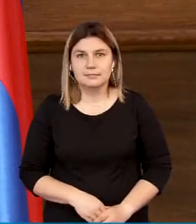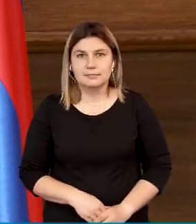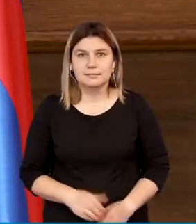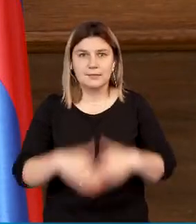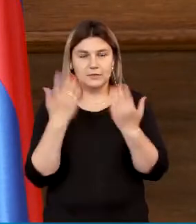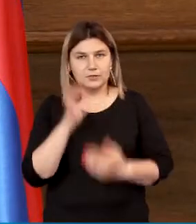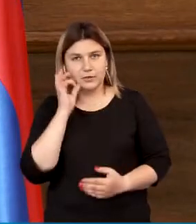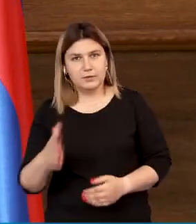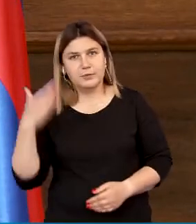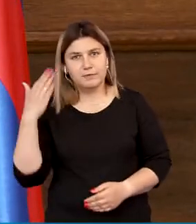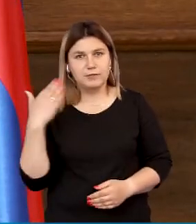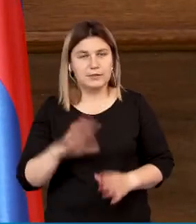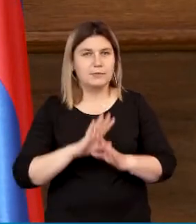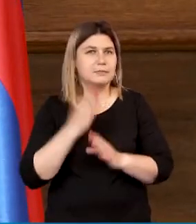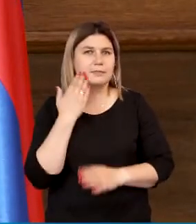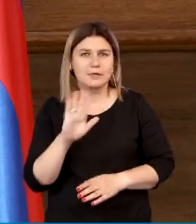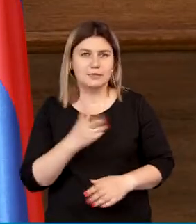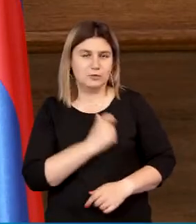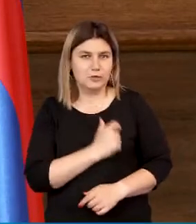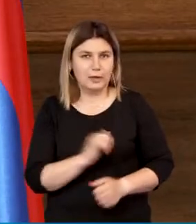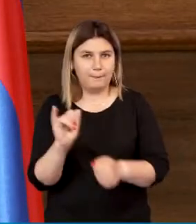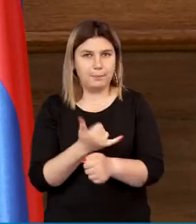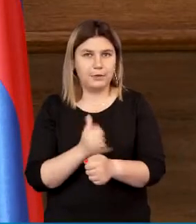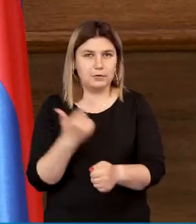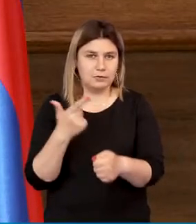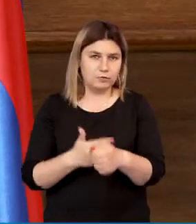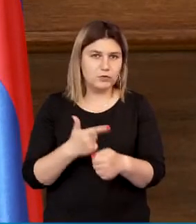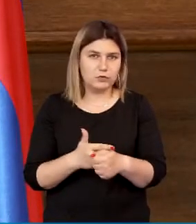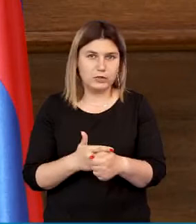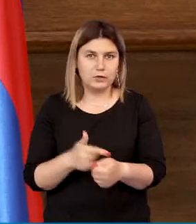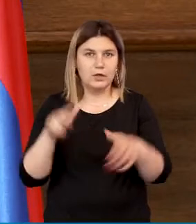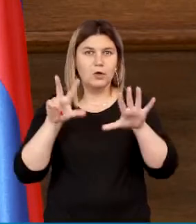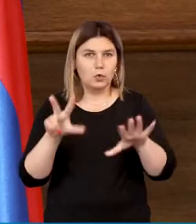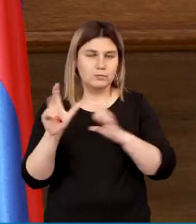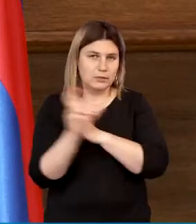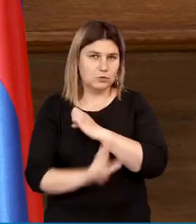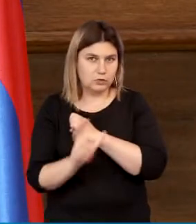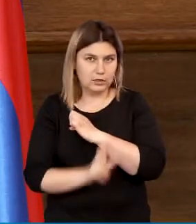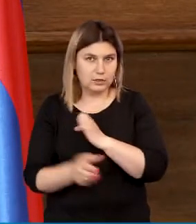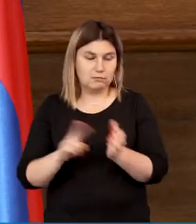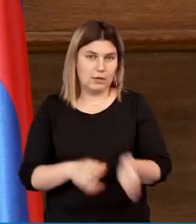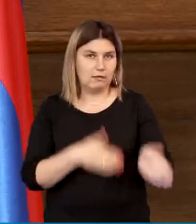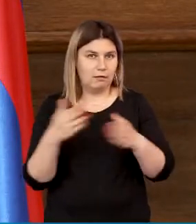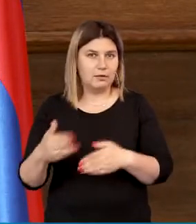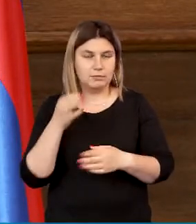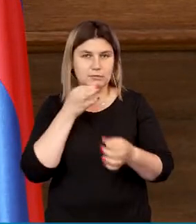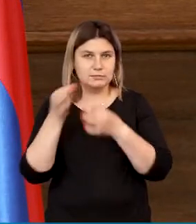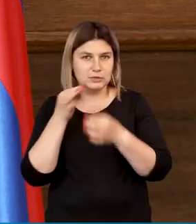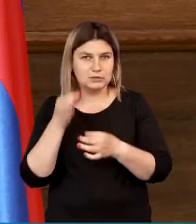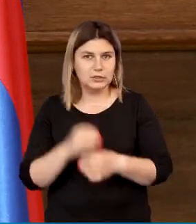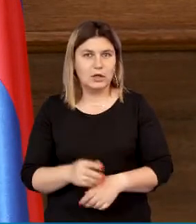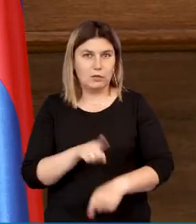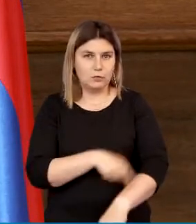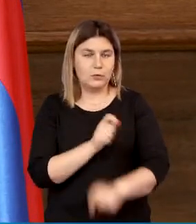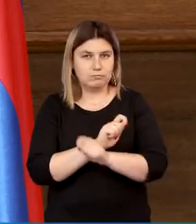Dzień dobry, witam wszystkich bardzo serdecznie w piątek 28 sierpnia na kolejnym czacie. Po dłuższej